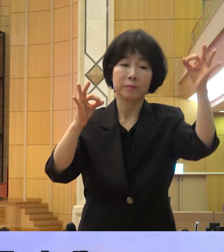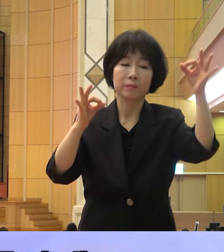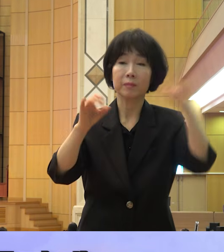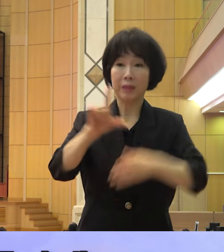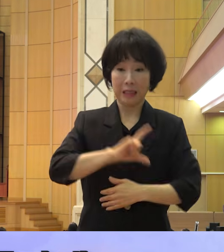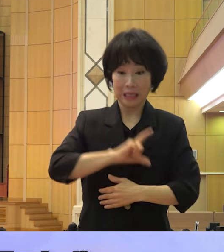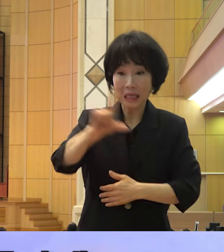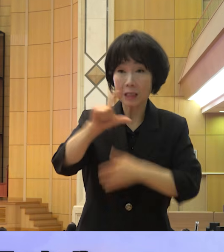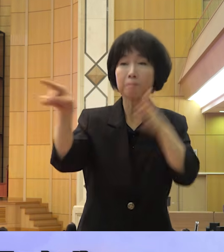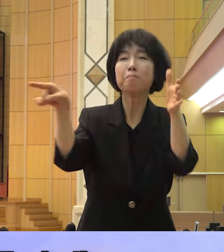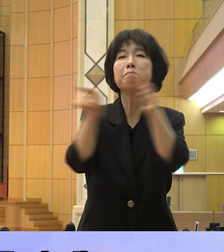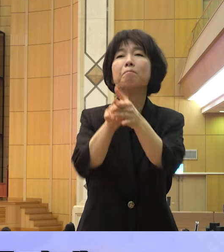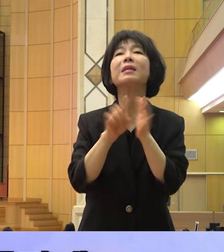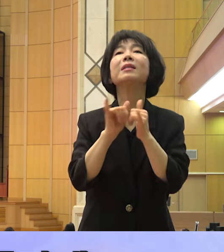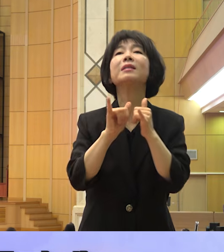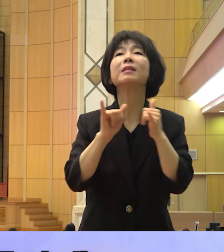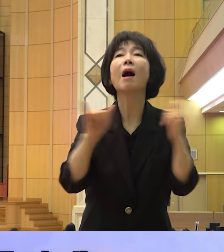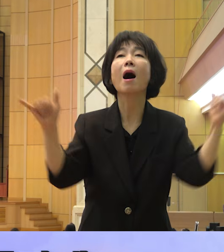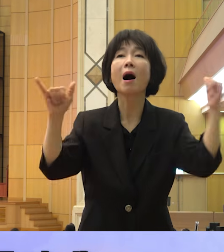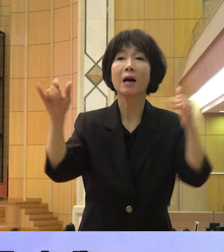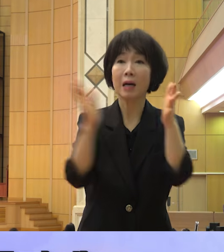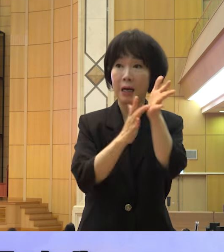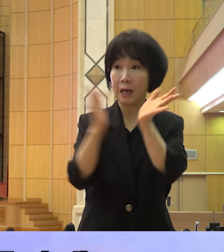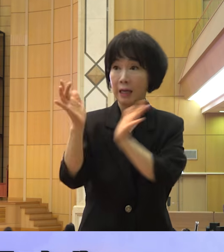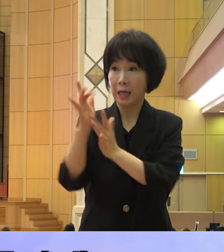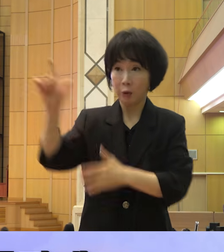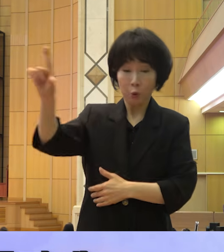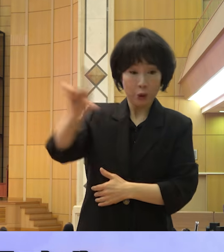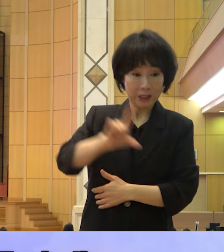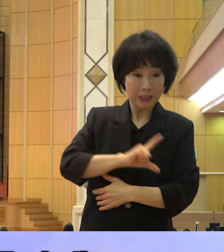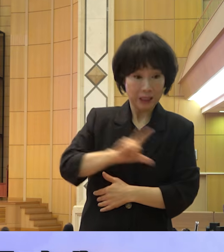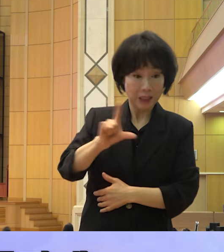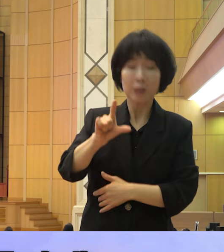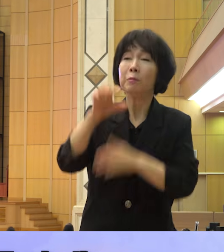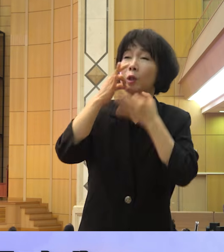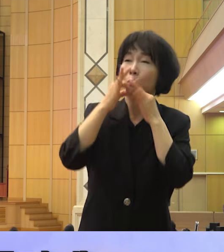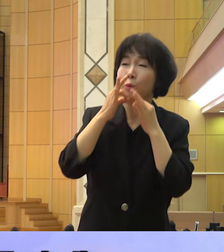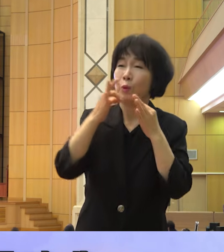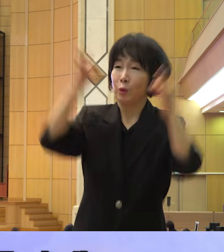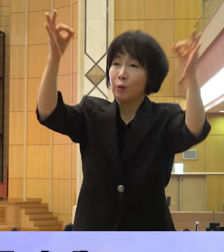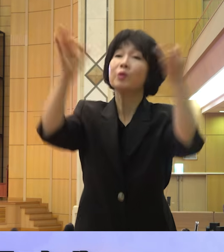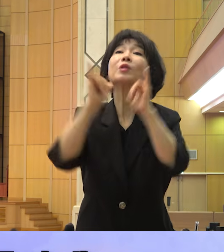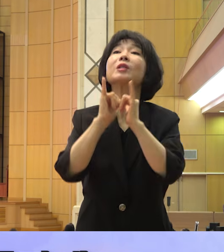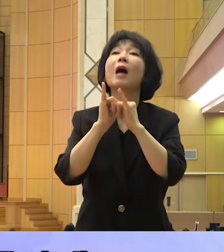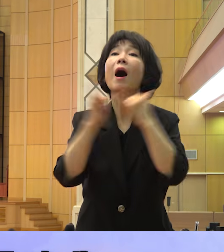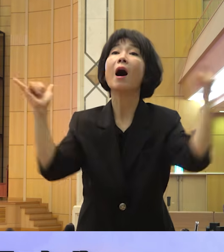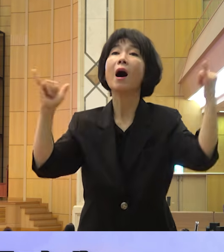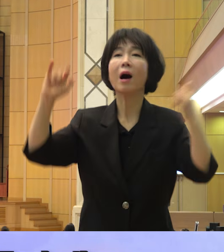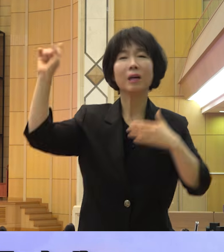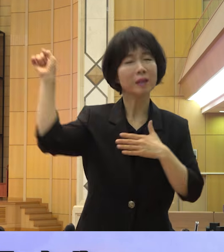그 이름을 믿는 자, 그 이름을 부르는 자,